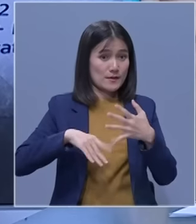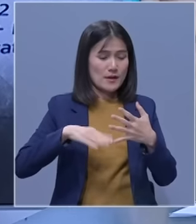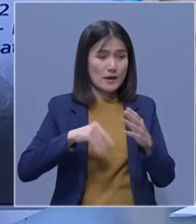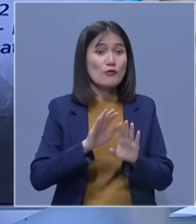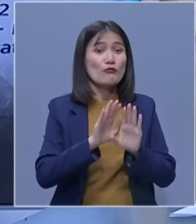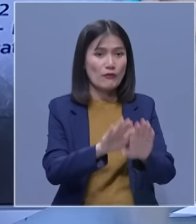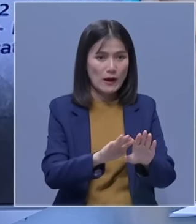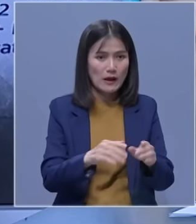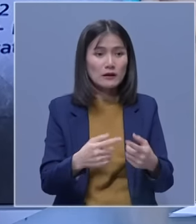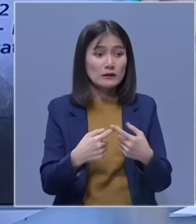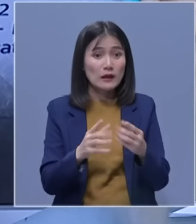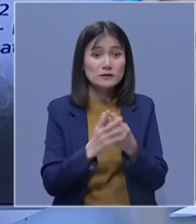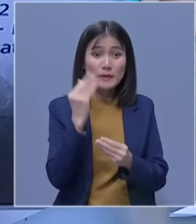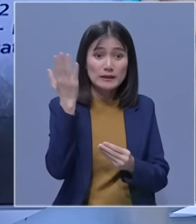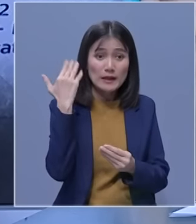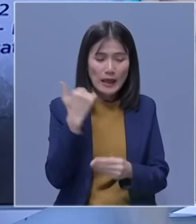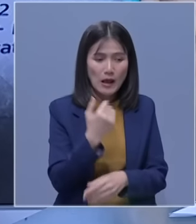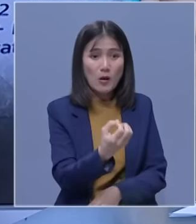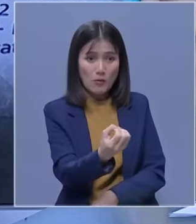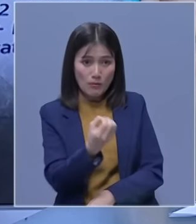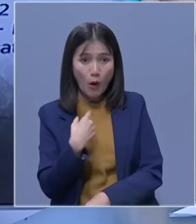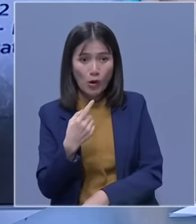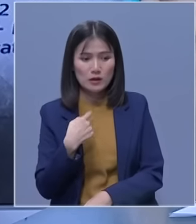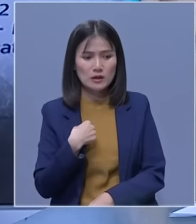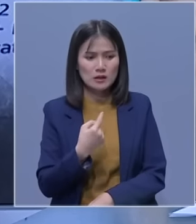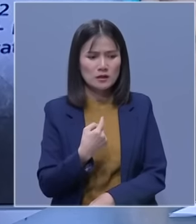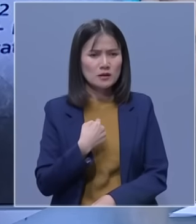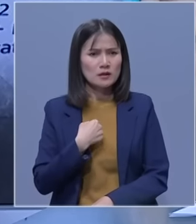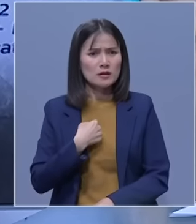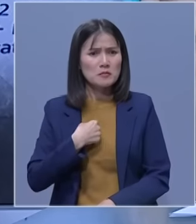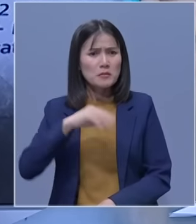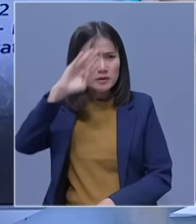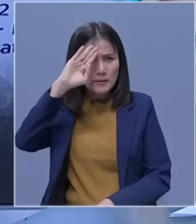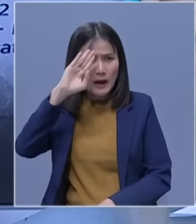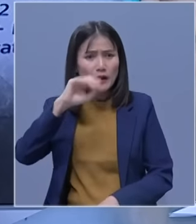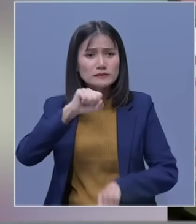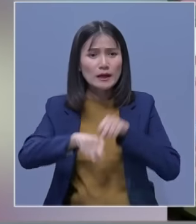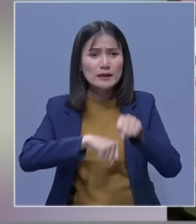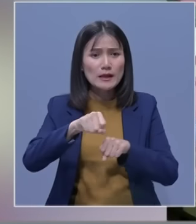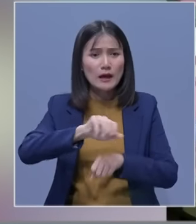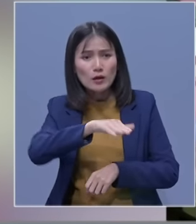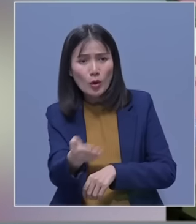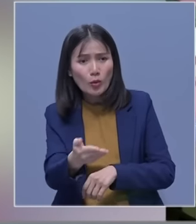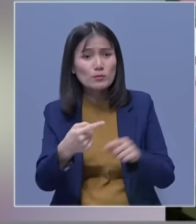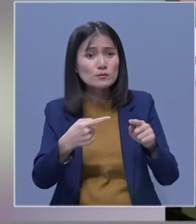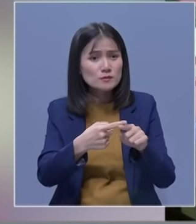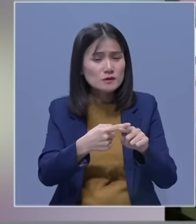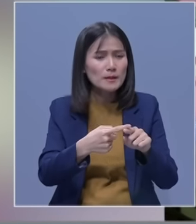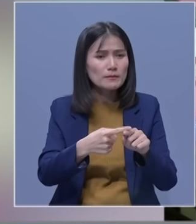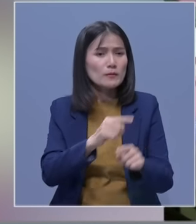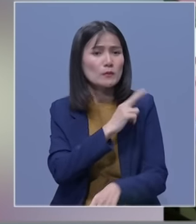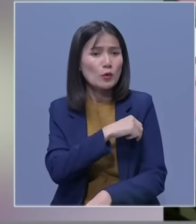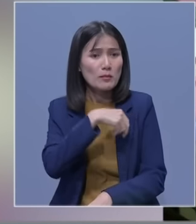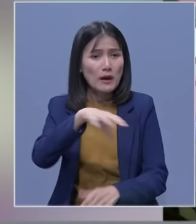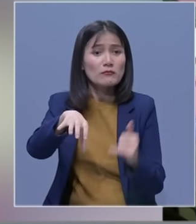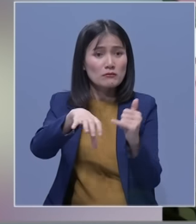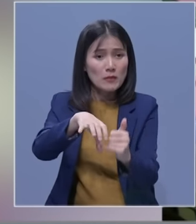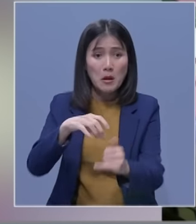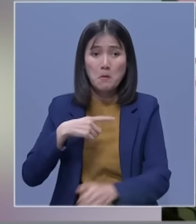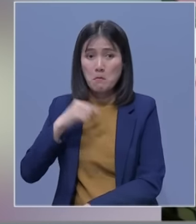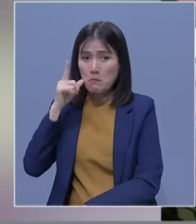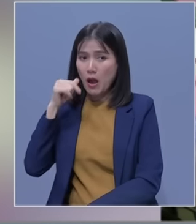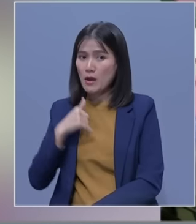าน้องเข้าโรงพยาบาลคือน้องขี่จักรยานแล้วก็ล้มได้รับบาดเจ็บคุณแม่ก็เลยรีบไปดูน้องที่โรงพยาบาลโอ้คือส